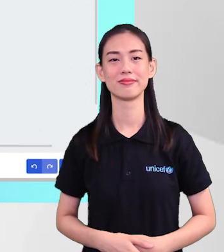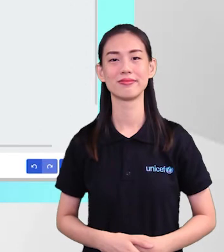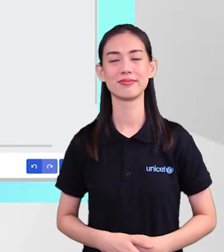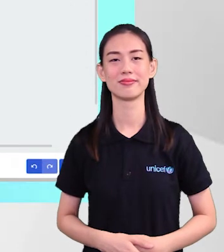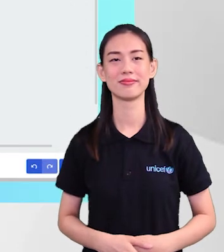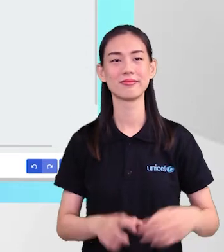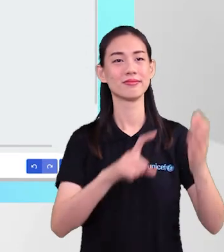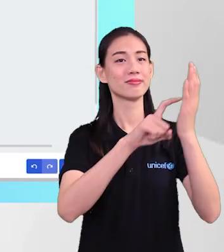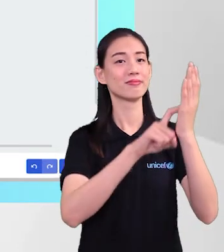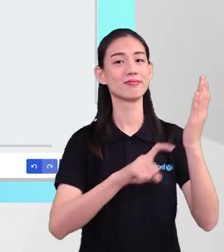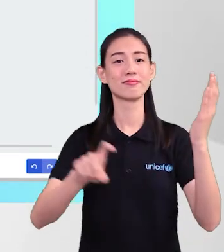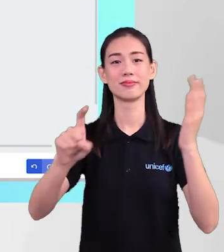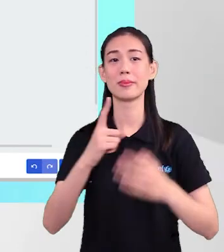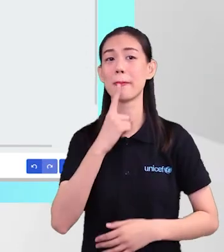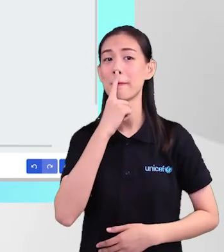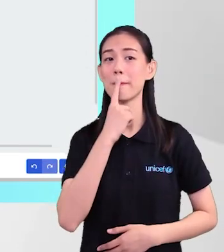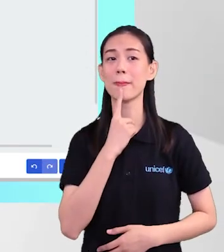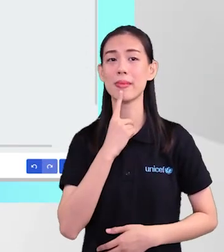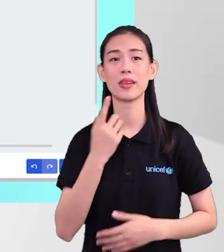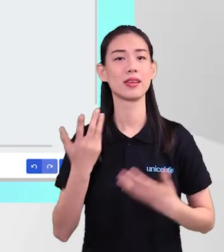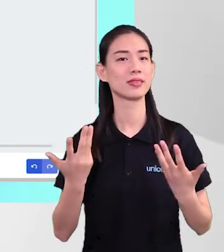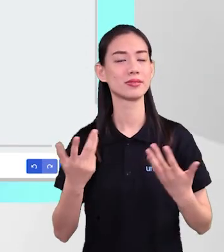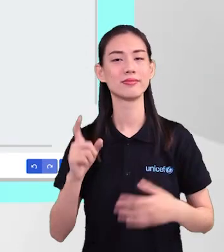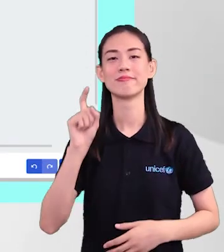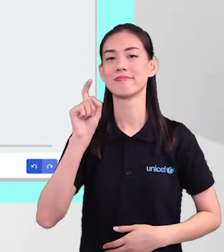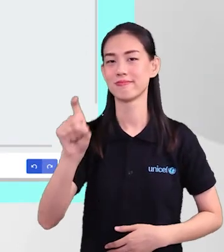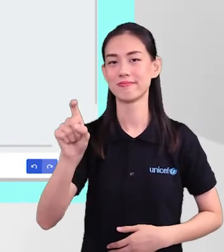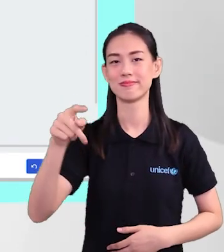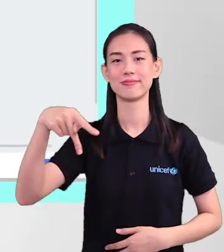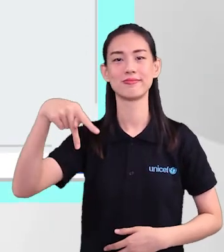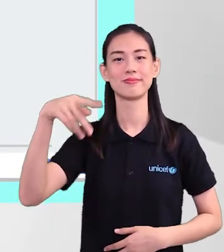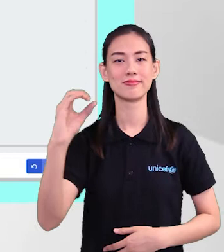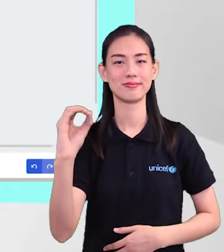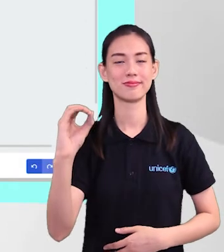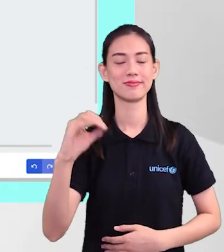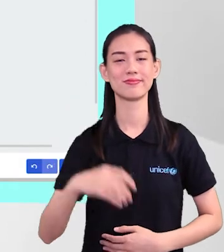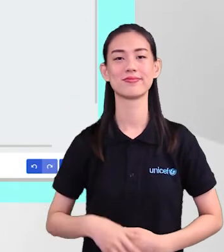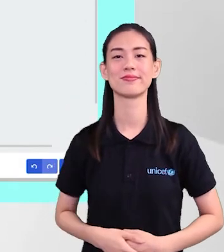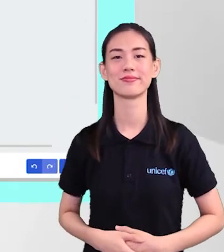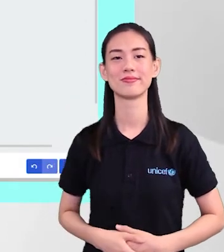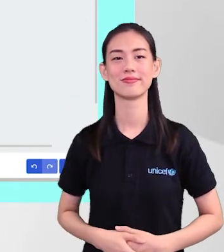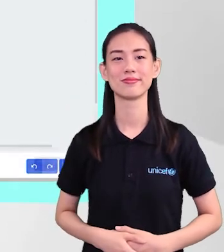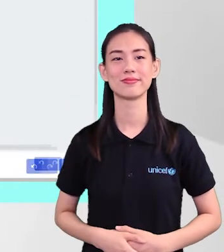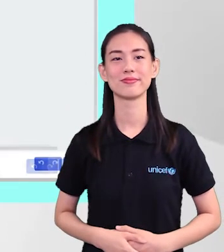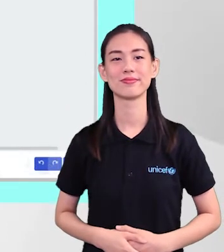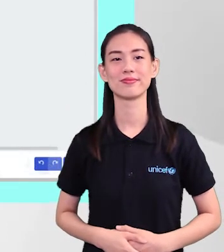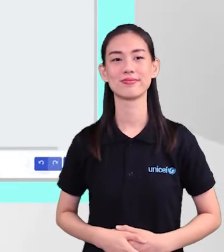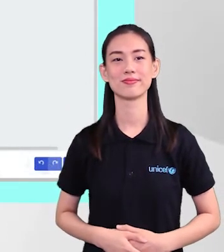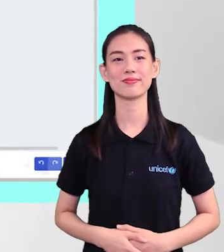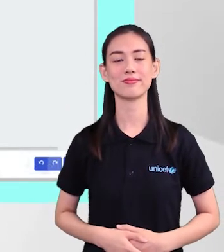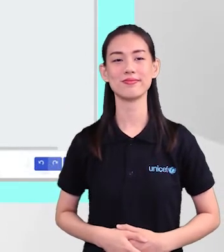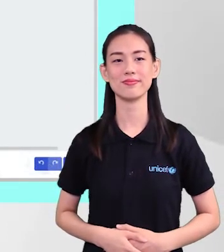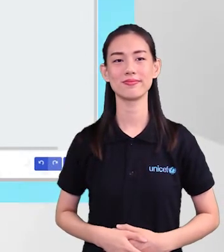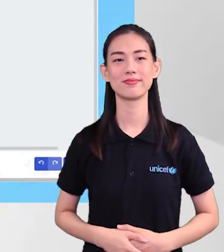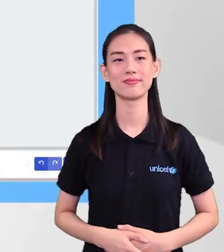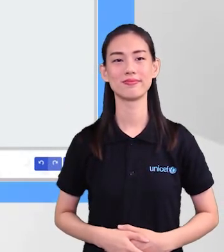Atau cara blok LED luaran menggunakan blok di bawah lacin pin. Tekan dan tarik digital right pin P021 untuk